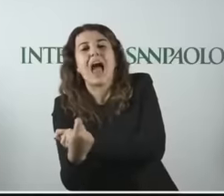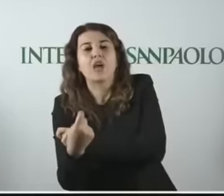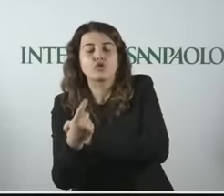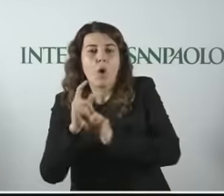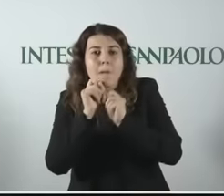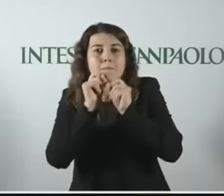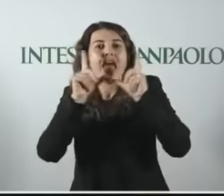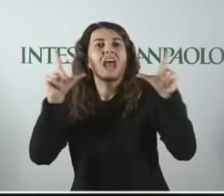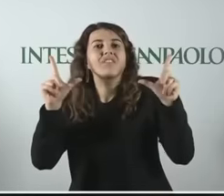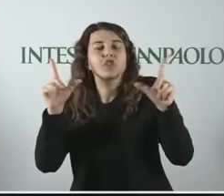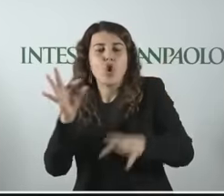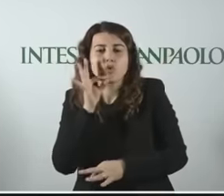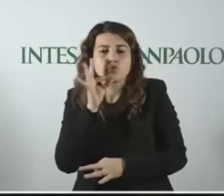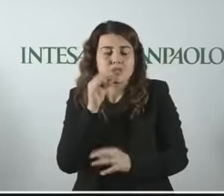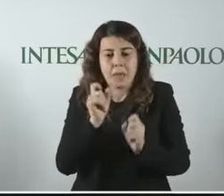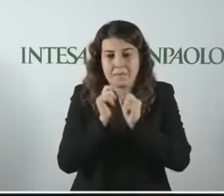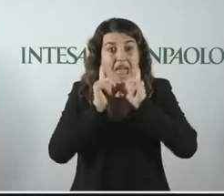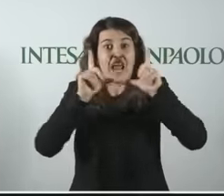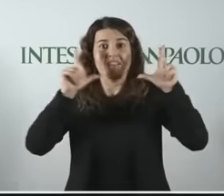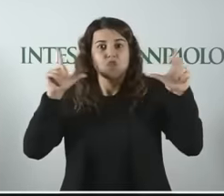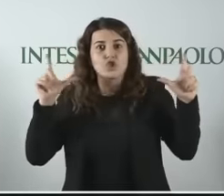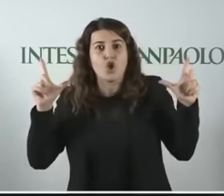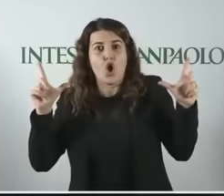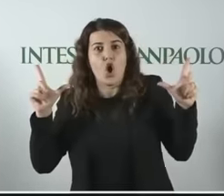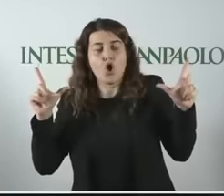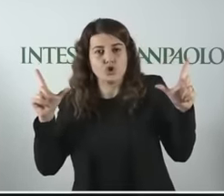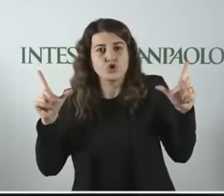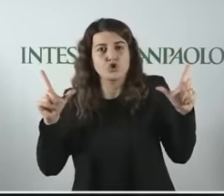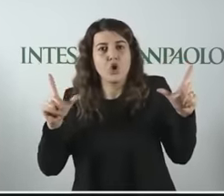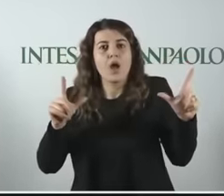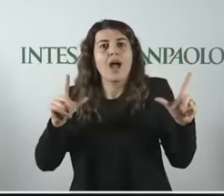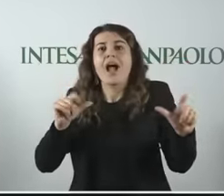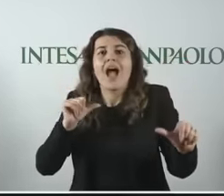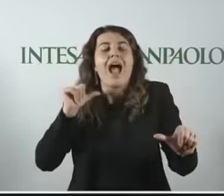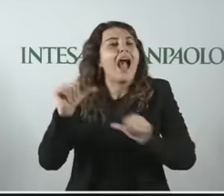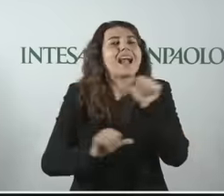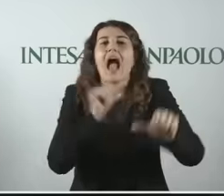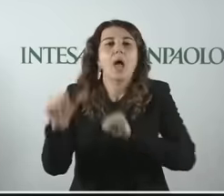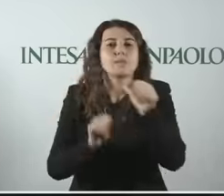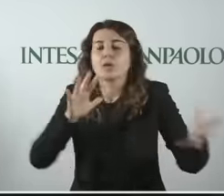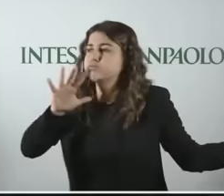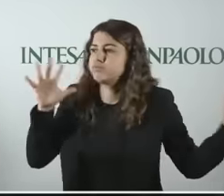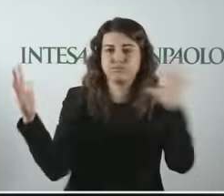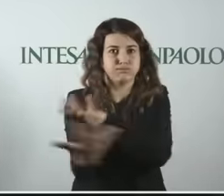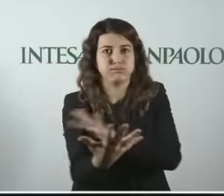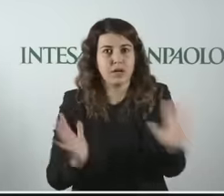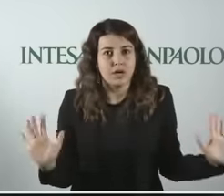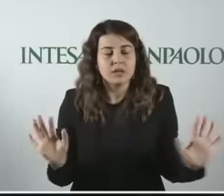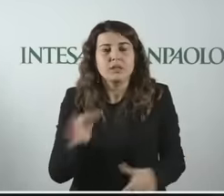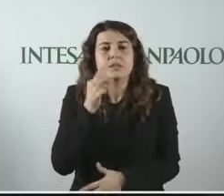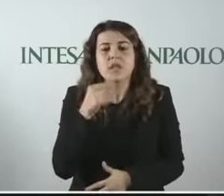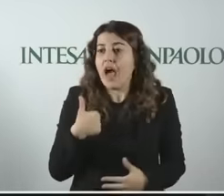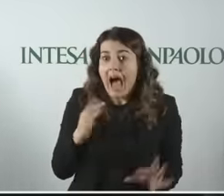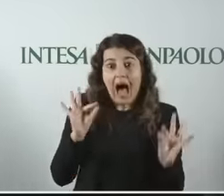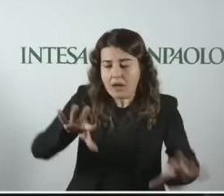meraviglioso Mirabilis M si può dire cambiatore delle cose Ecco uno che ha dove arrivava